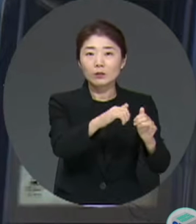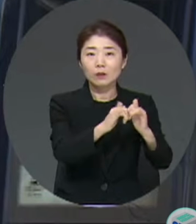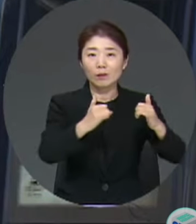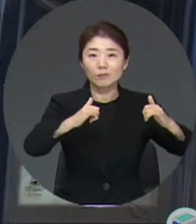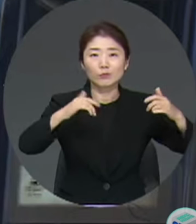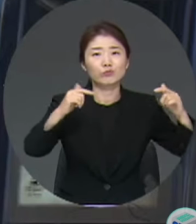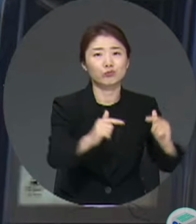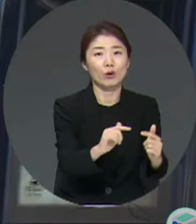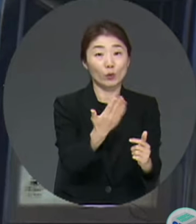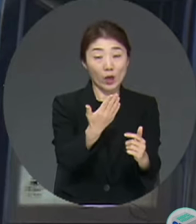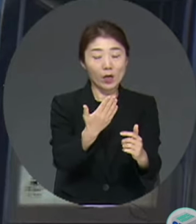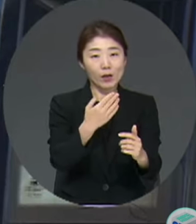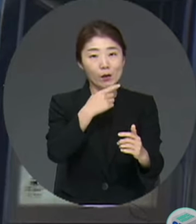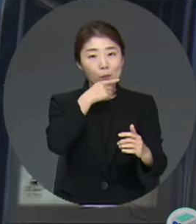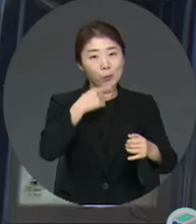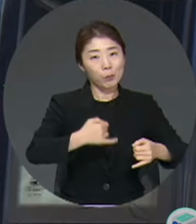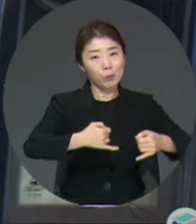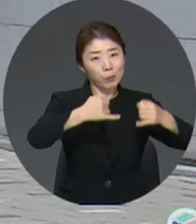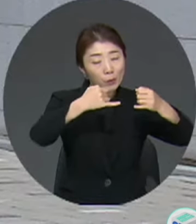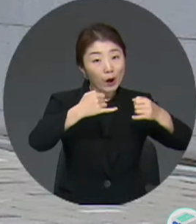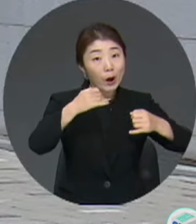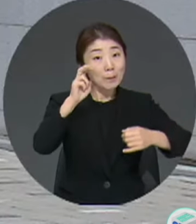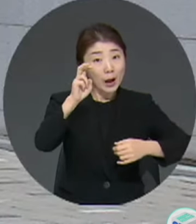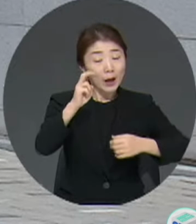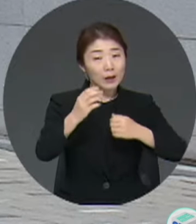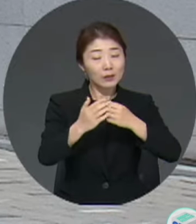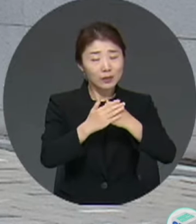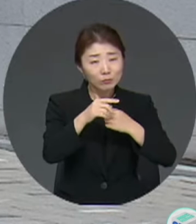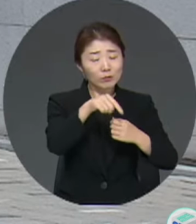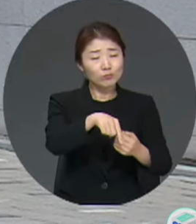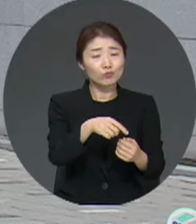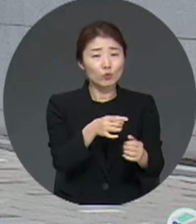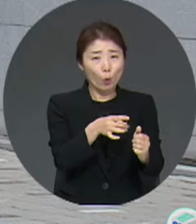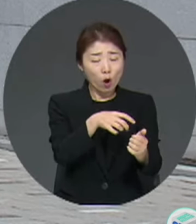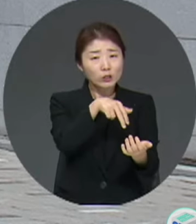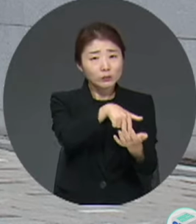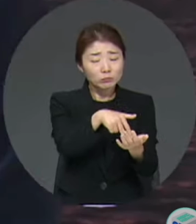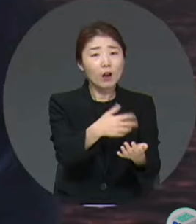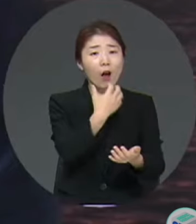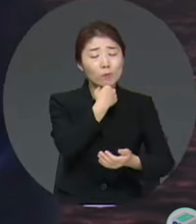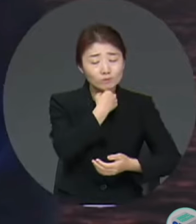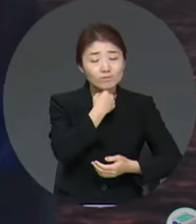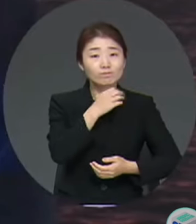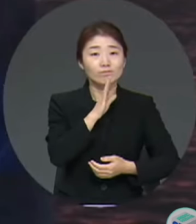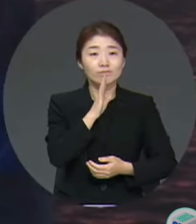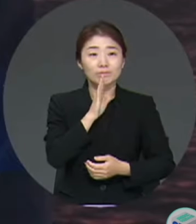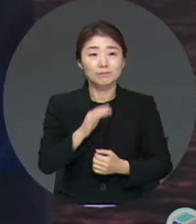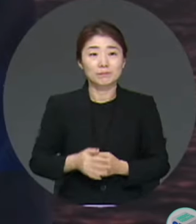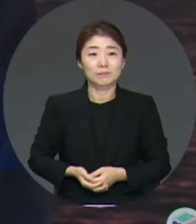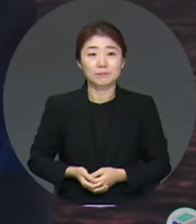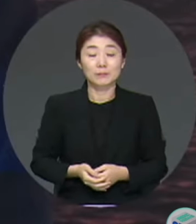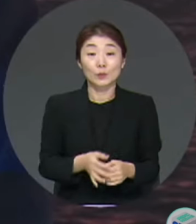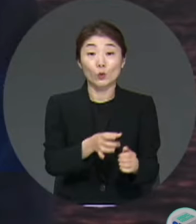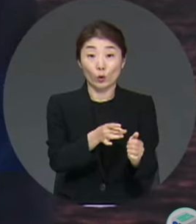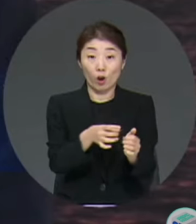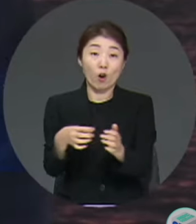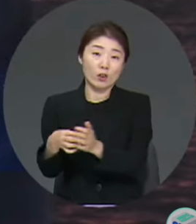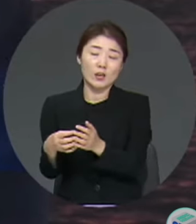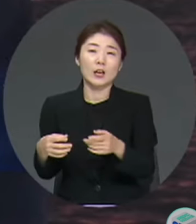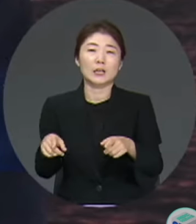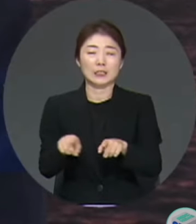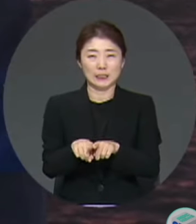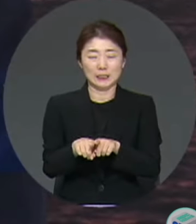화장시설은 적자가 예상돼 통영시도 이익입니다. 우리 통영시하고 거제시가 힘을